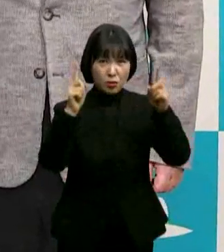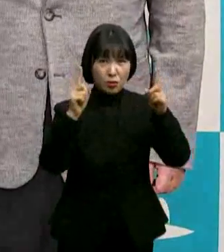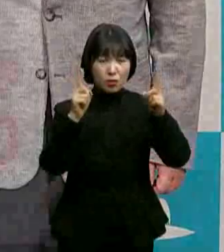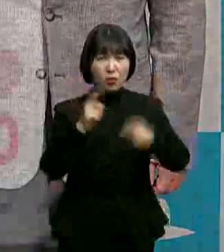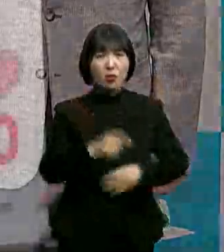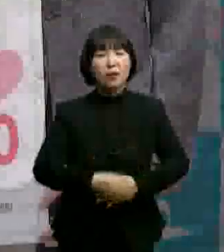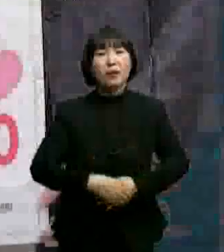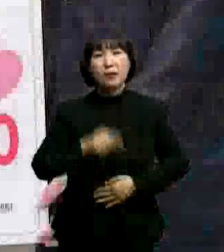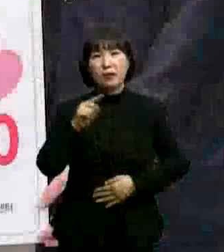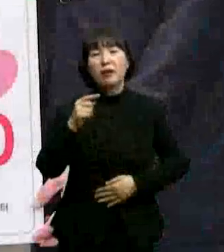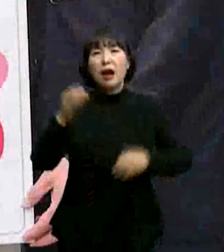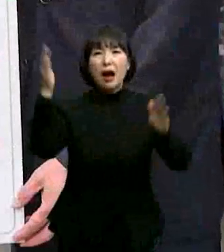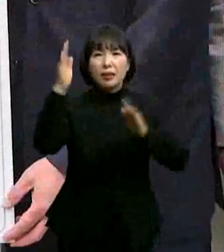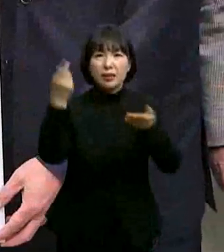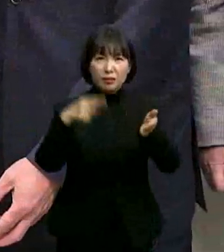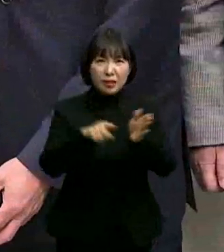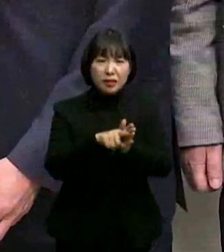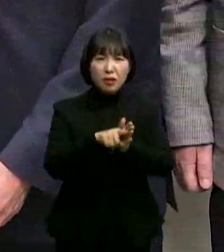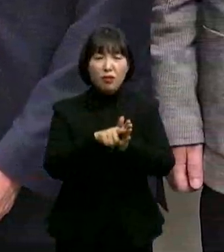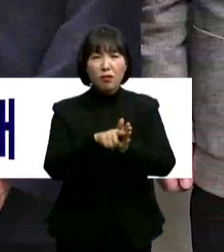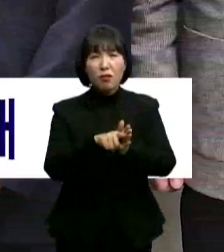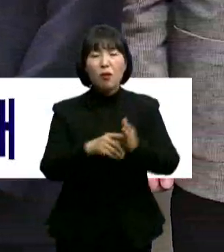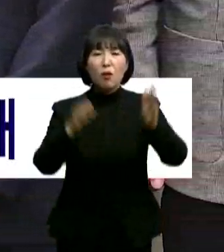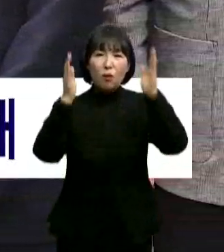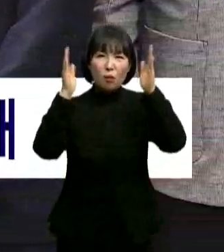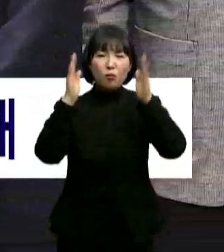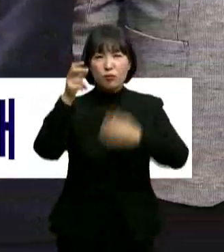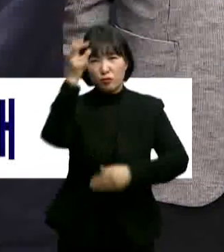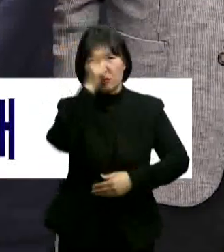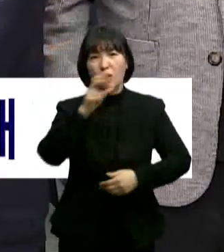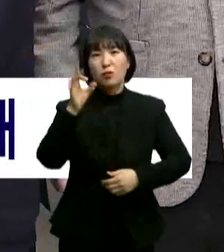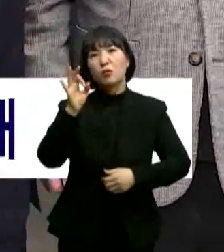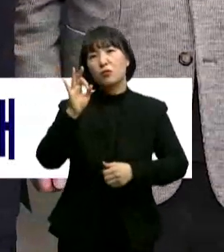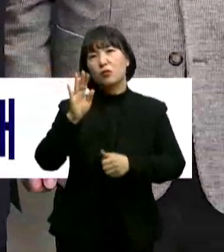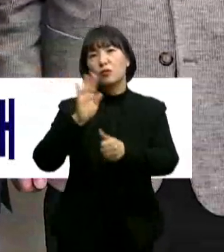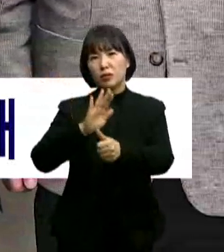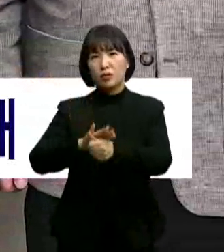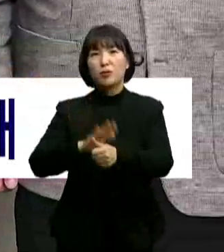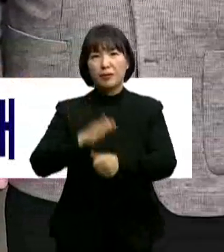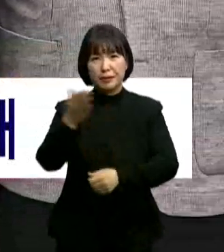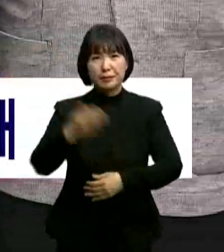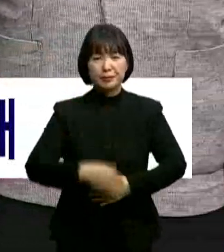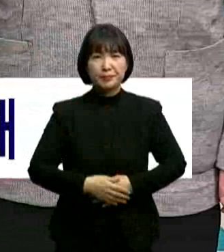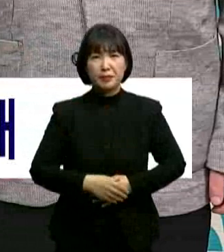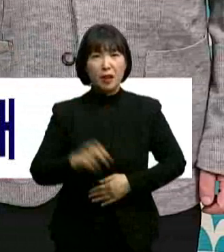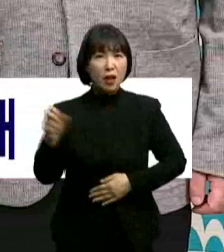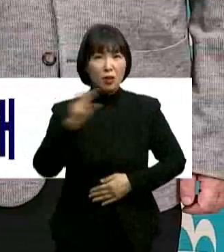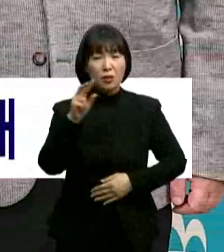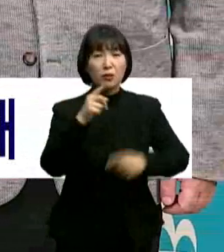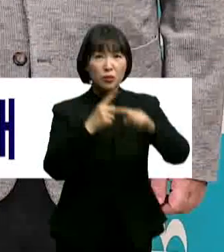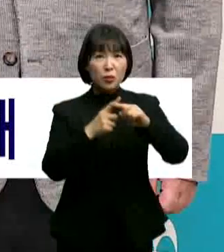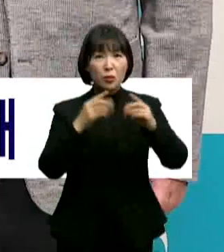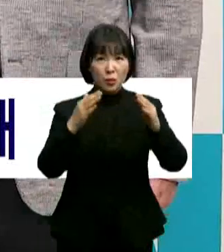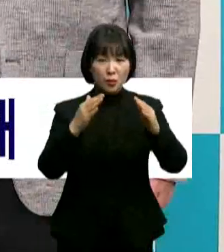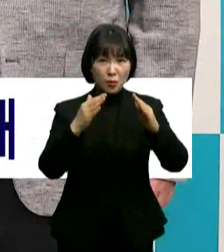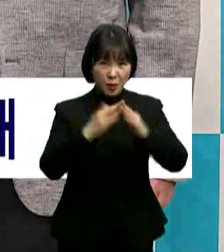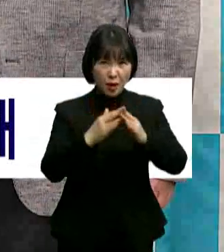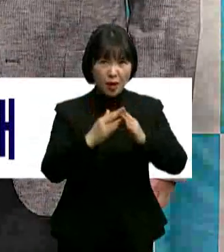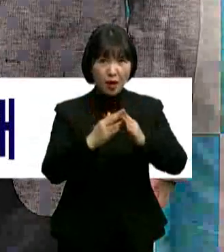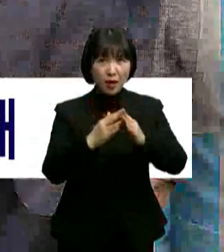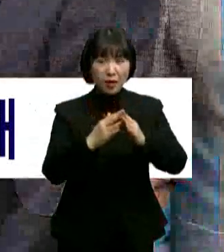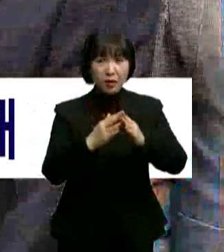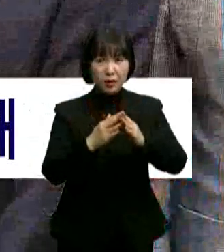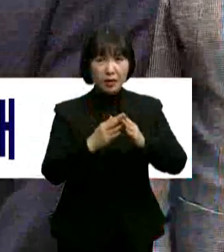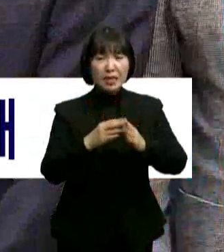청 대학교 학생들을 위해 장학금으로 기부했습니다 또한 용현 이동 용현동교회 한국 용현 봉사에서는